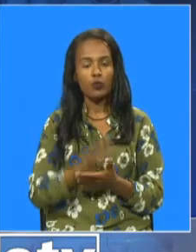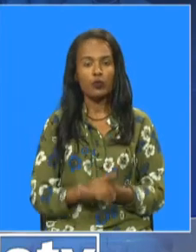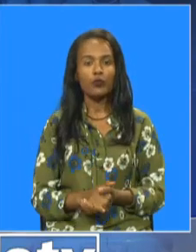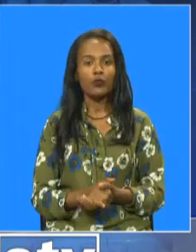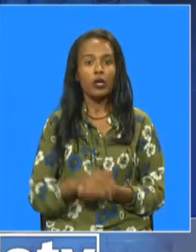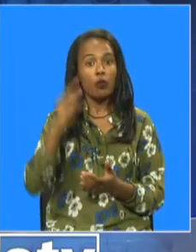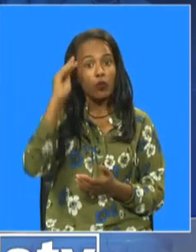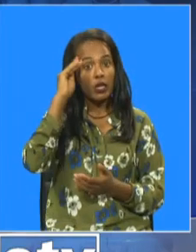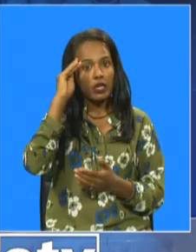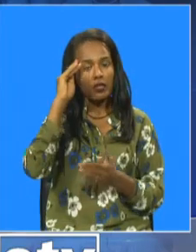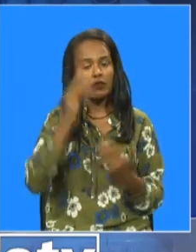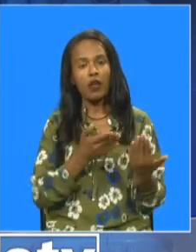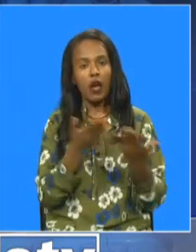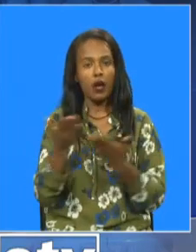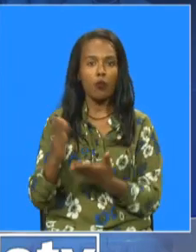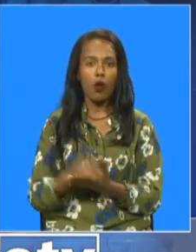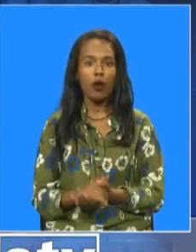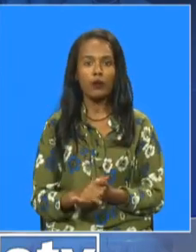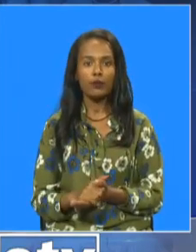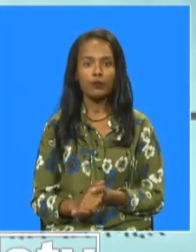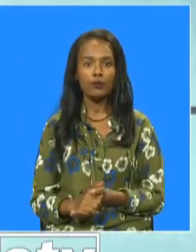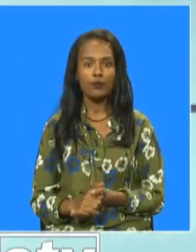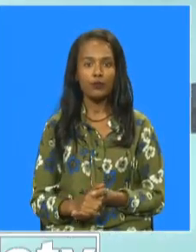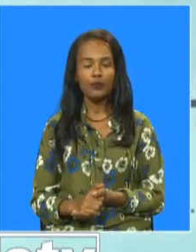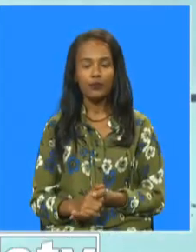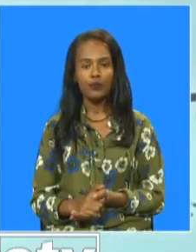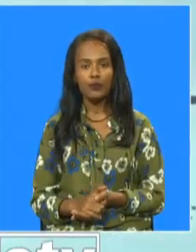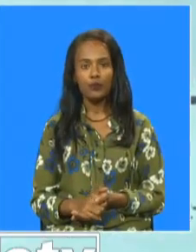አዘጋጅቷል። ሙሉጌታ ተስፋይ ያቀርባል።